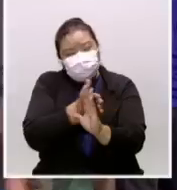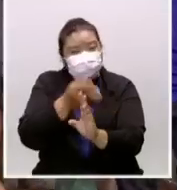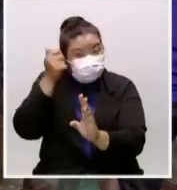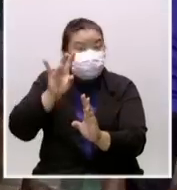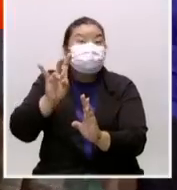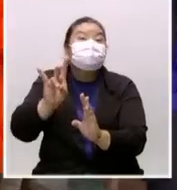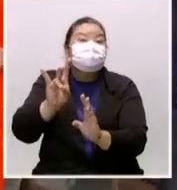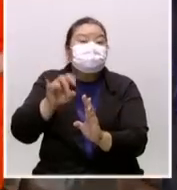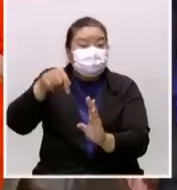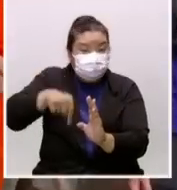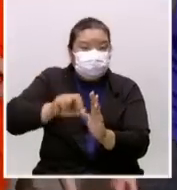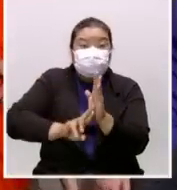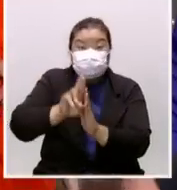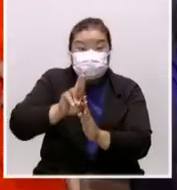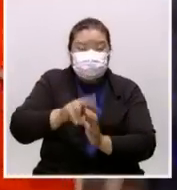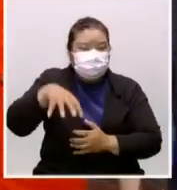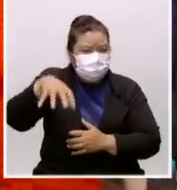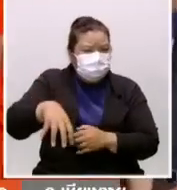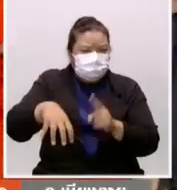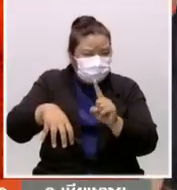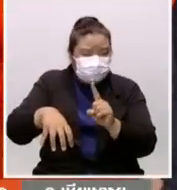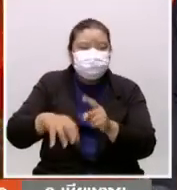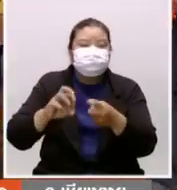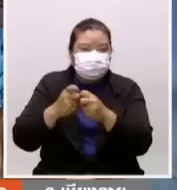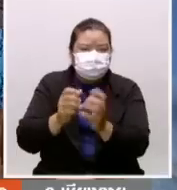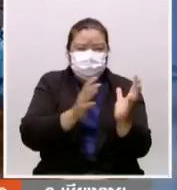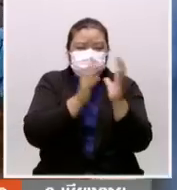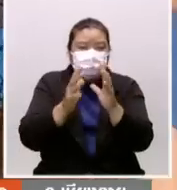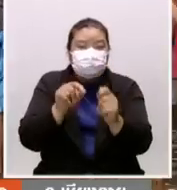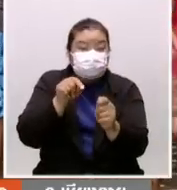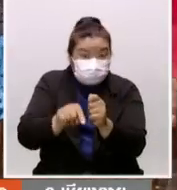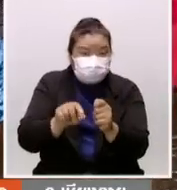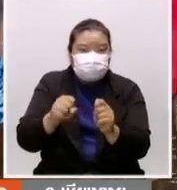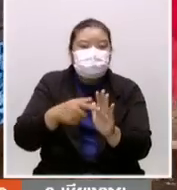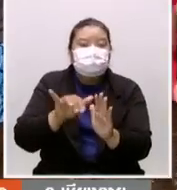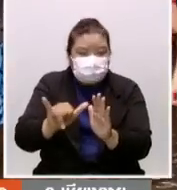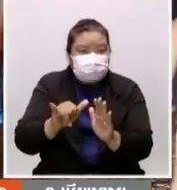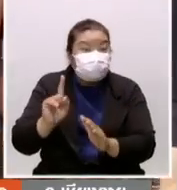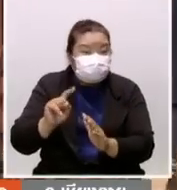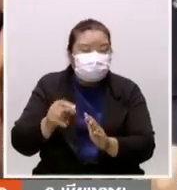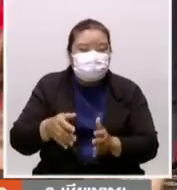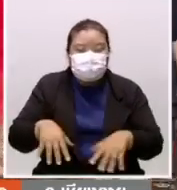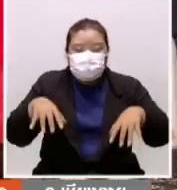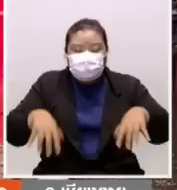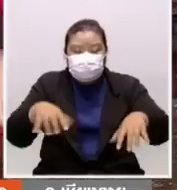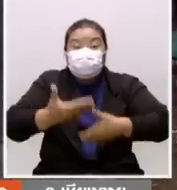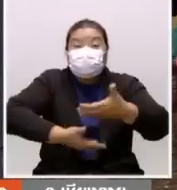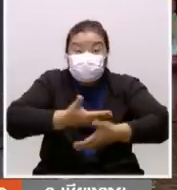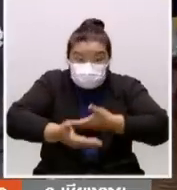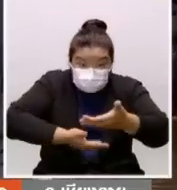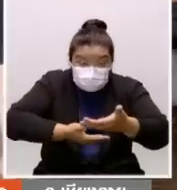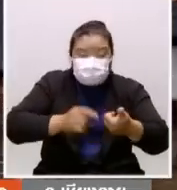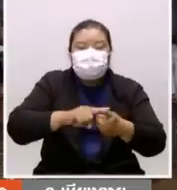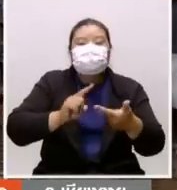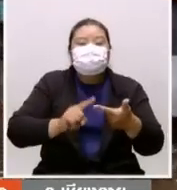แล้วจังหวัดเชียงรายเนี่ยได้รับผลกระทบจากพายุมู่หลานเกิดน้ำท่วมในพื้นที่อำเภอแม่สายโดยเฉพาะย่านการค้าตลาดสายลมจ